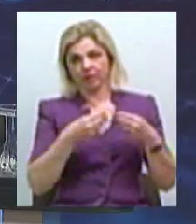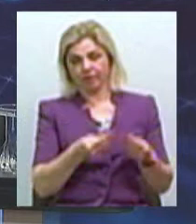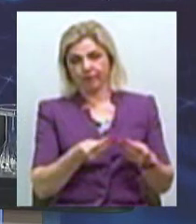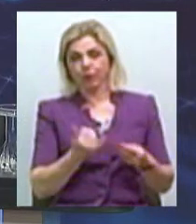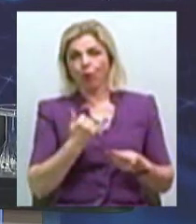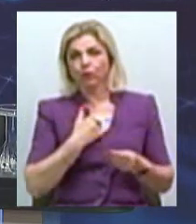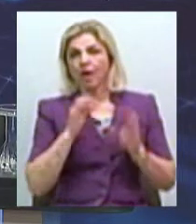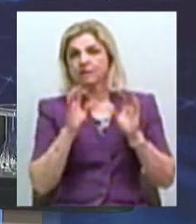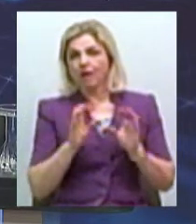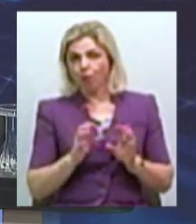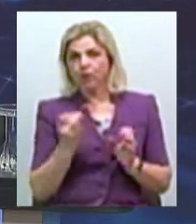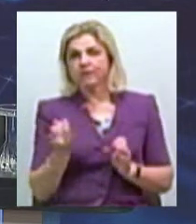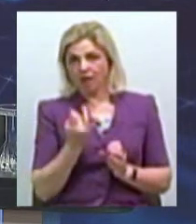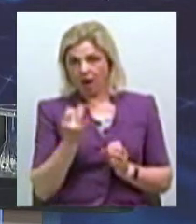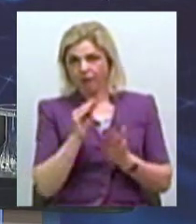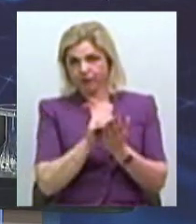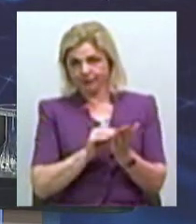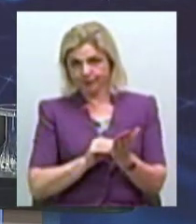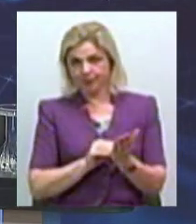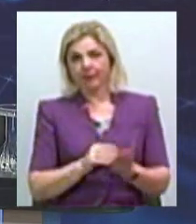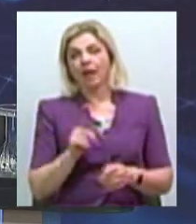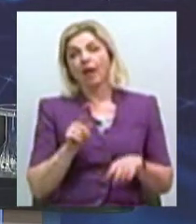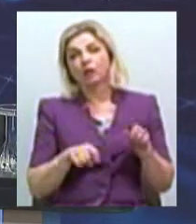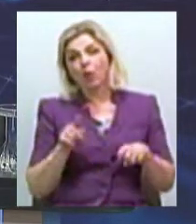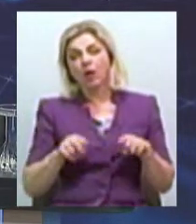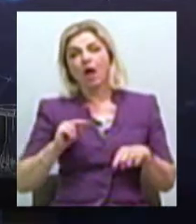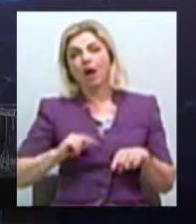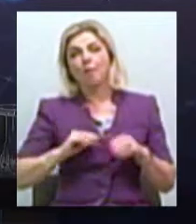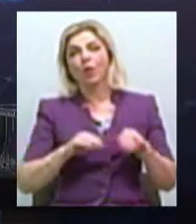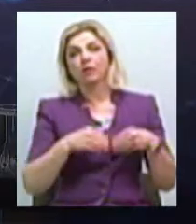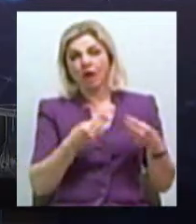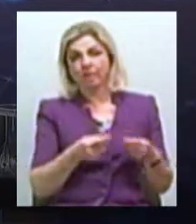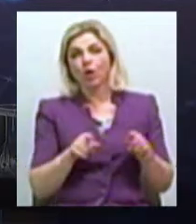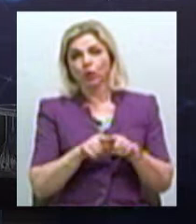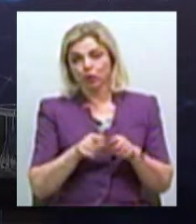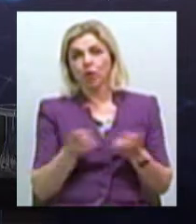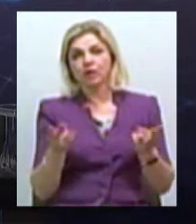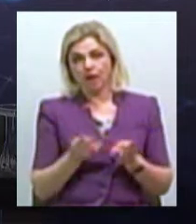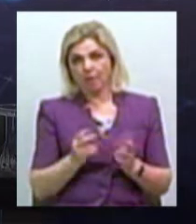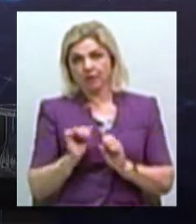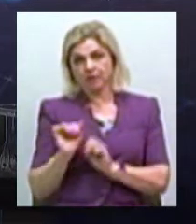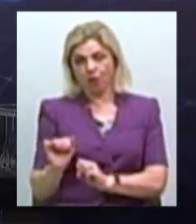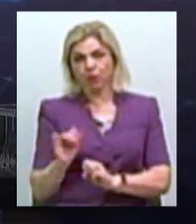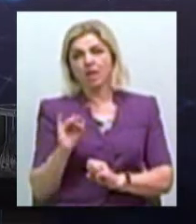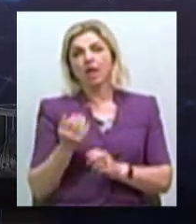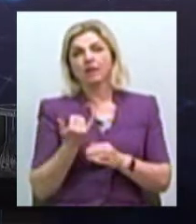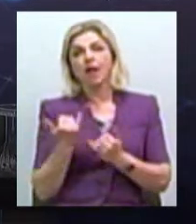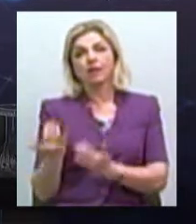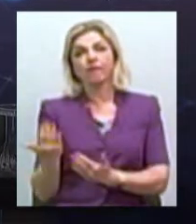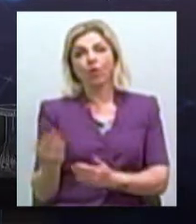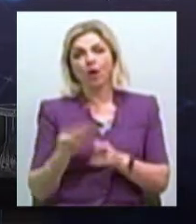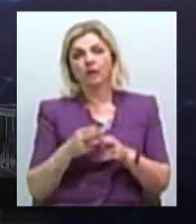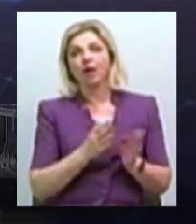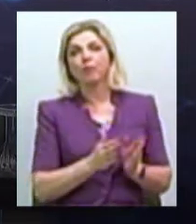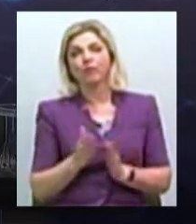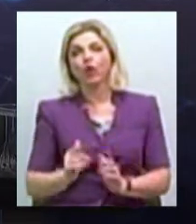цікаво побудований. В принципі, інколи роботодавець теж може потребувати захисту, і для нього це теж механізм